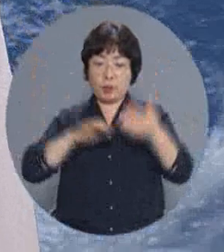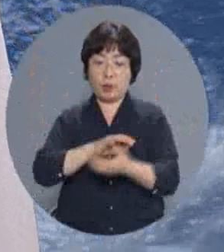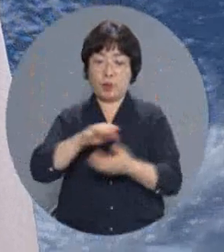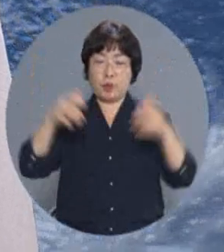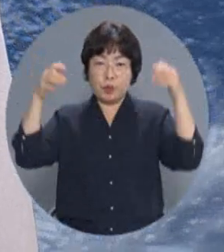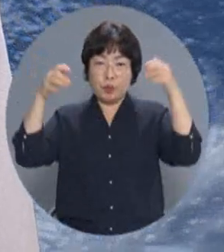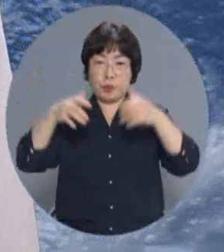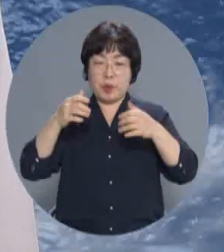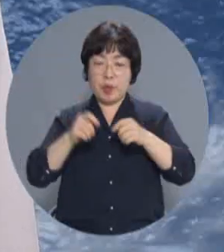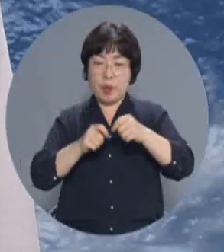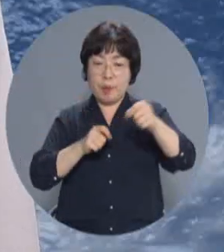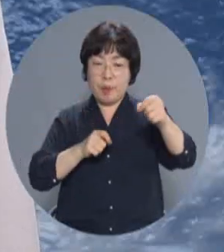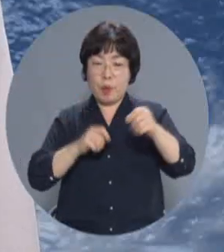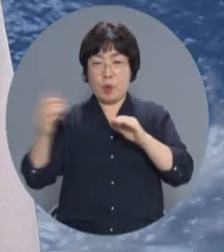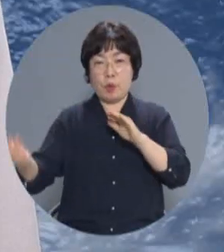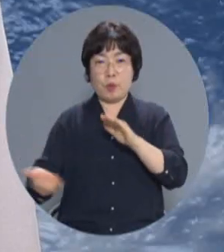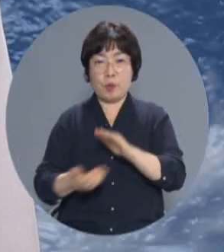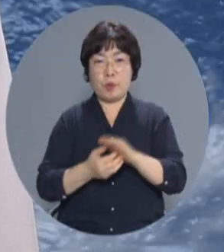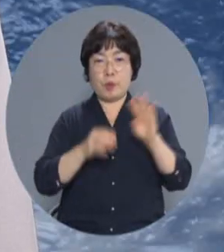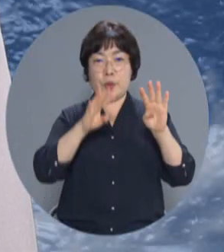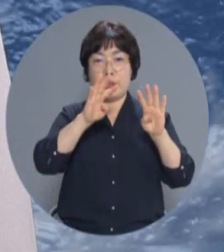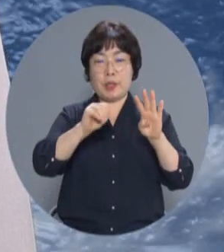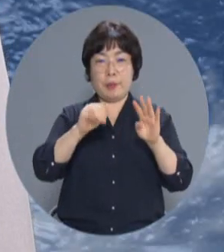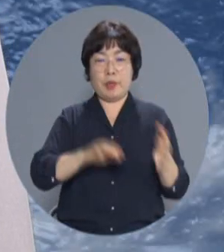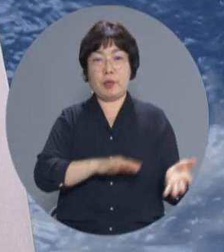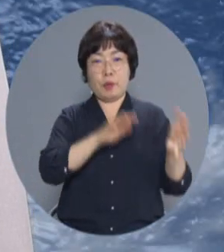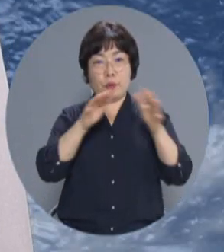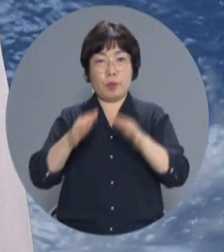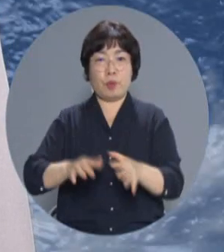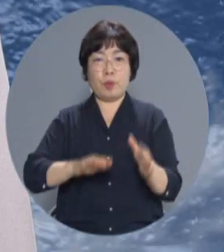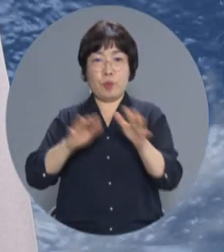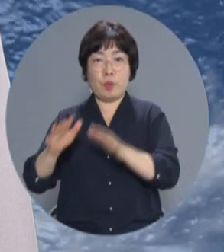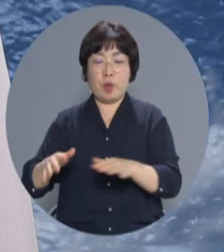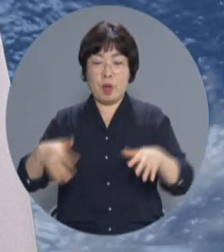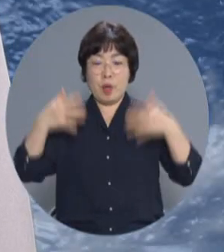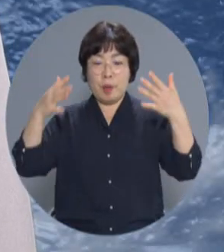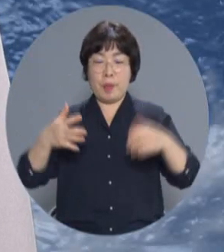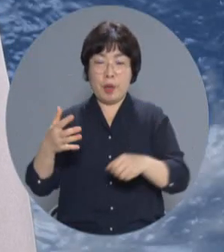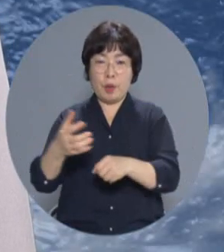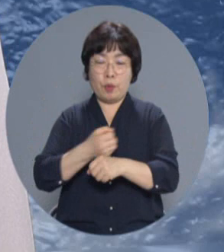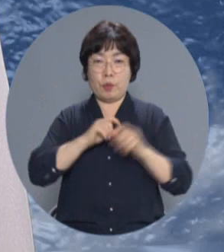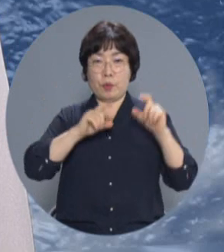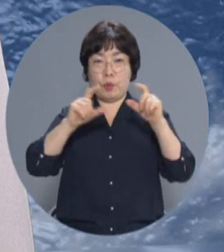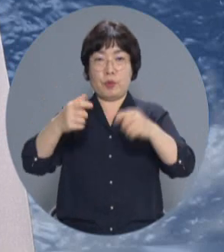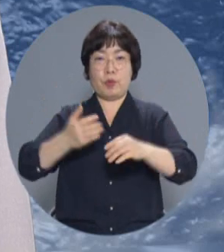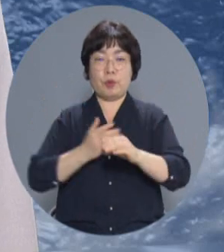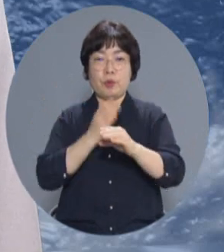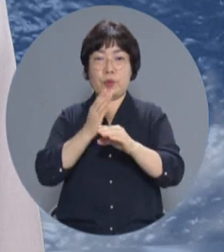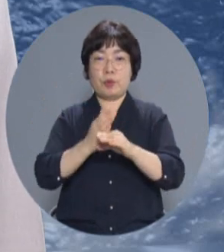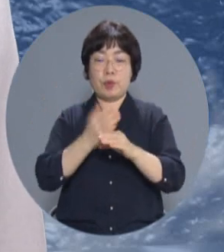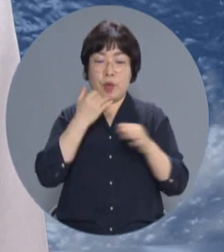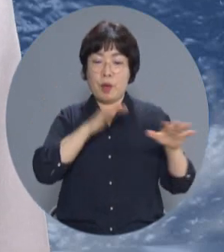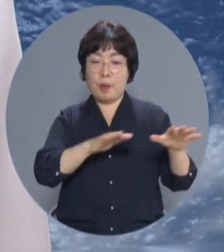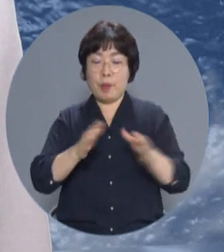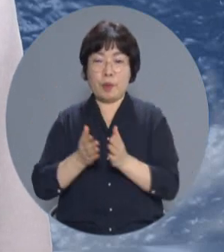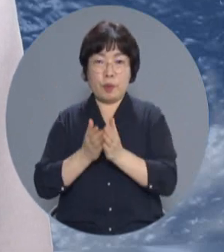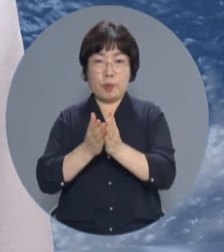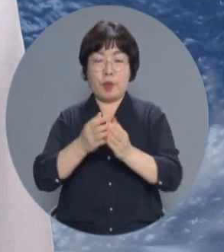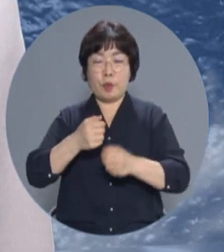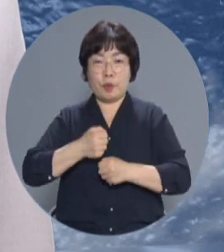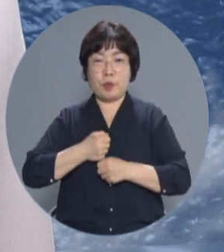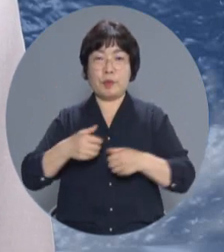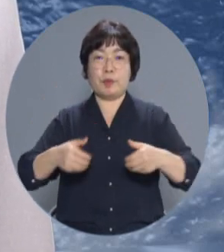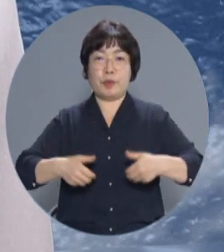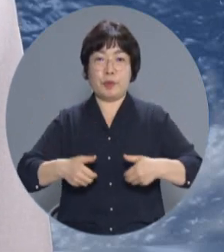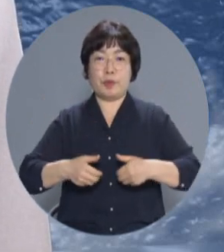가운데 먼 바다를 중심으로 최고 4m까지 물결이 높게 밀면서 풍랑주의보가 발효 중입니다 항해나 졸업하는 선박은